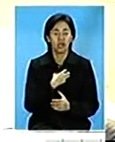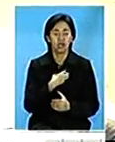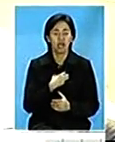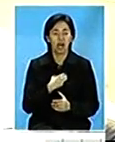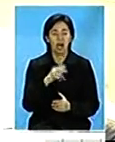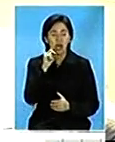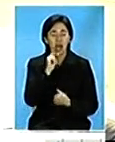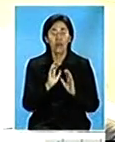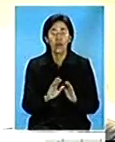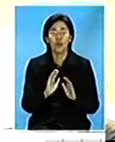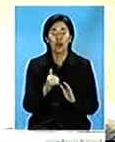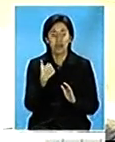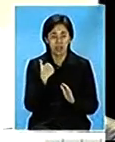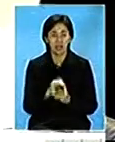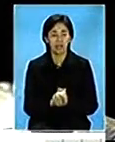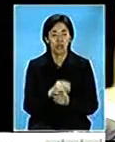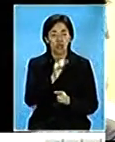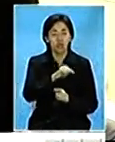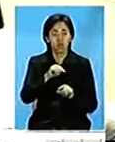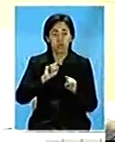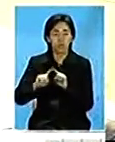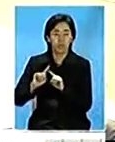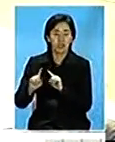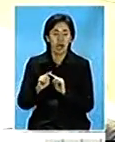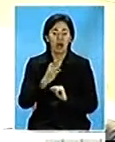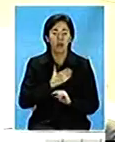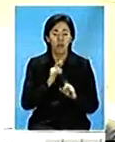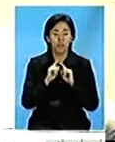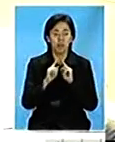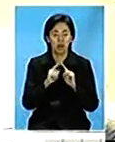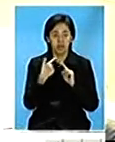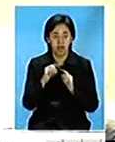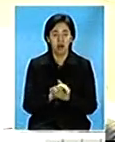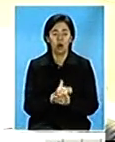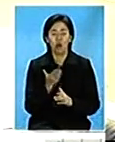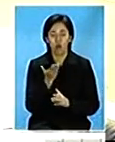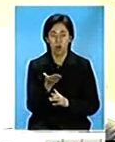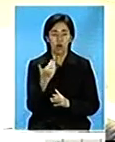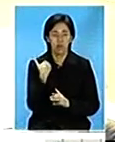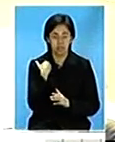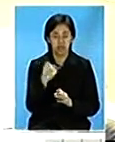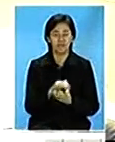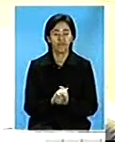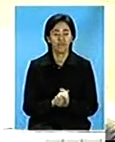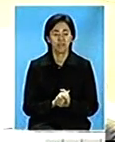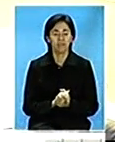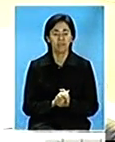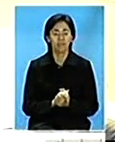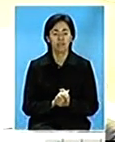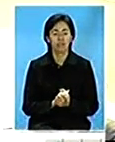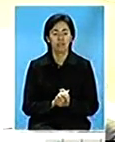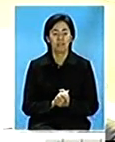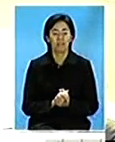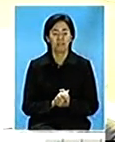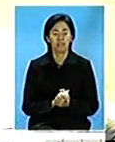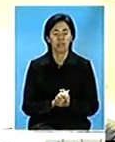างเก็บน้ำเนี่ยหลายแห่งที่ผมได้ทำฎีกาทูลเกล้าถวายขอพระทานมาเนี่ยเมื่อสร้างขึ้นมาก็